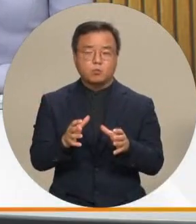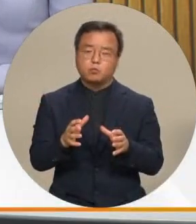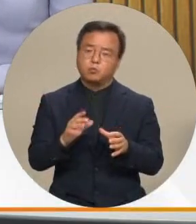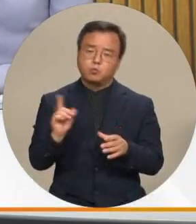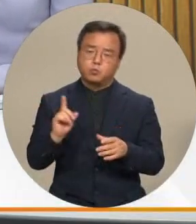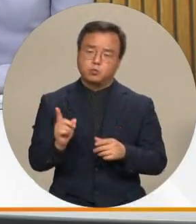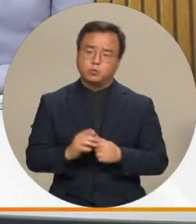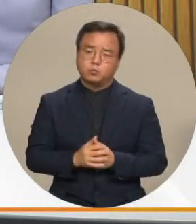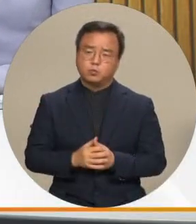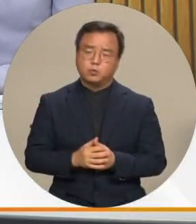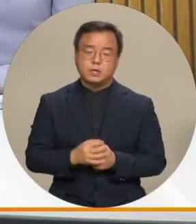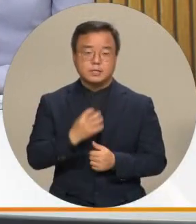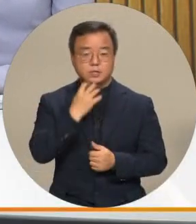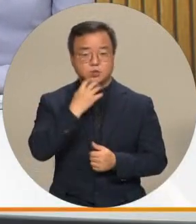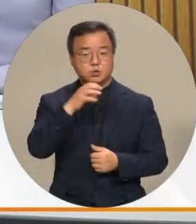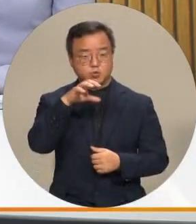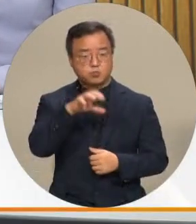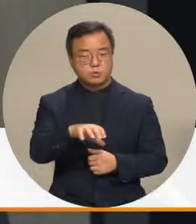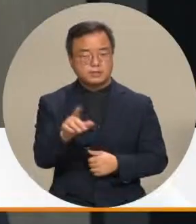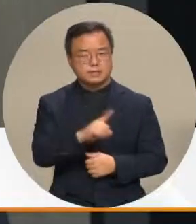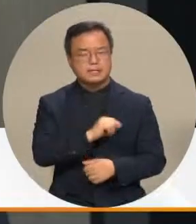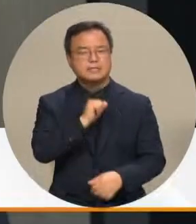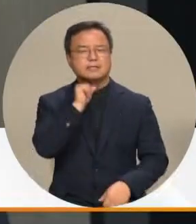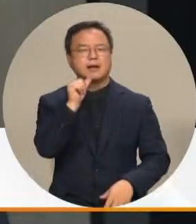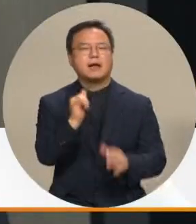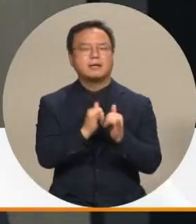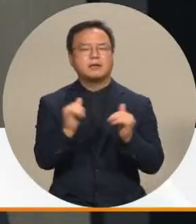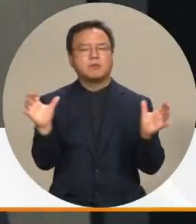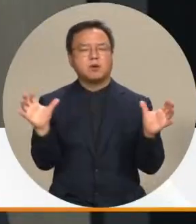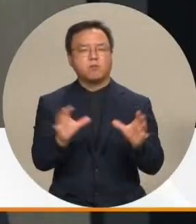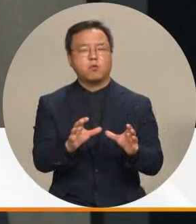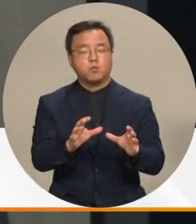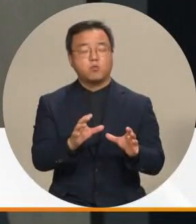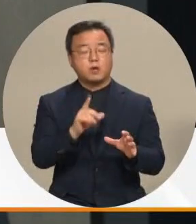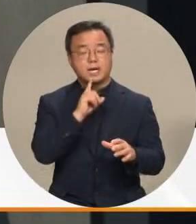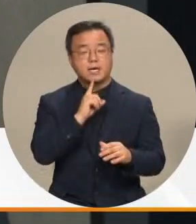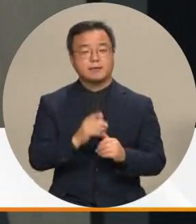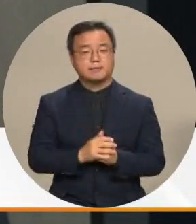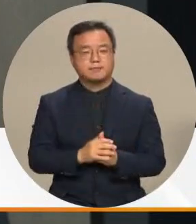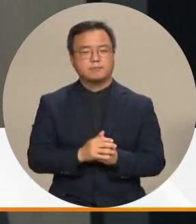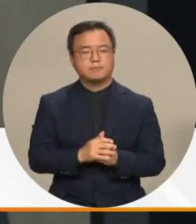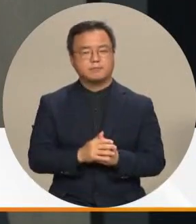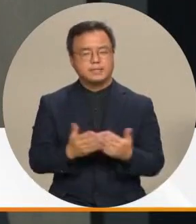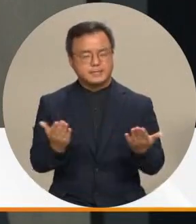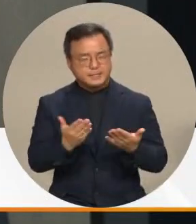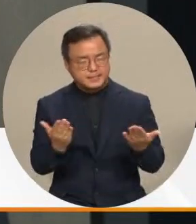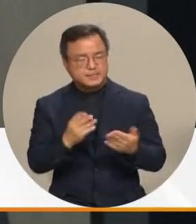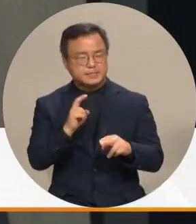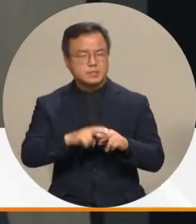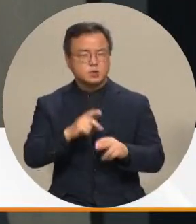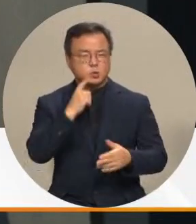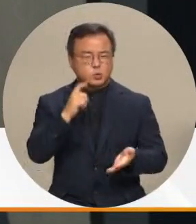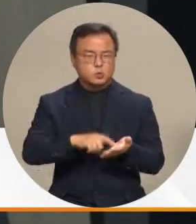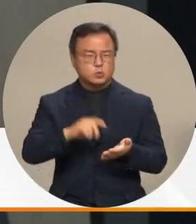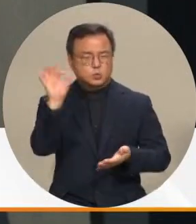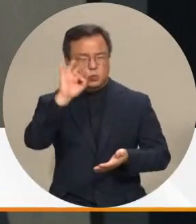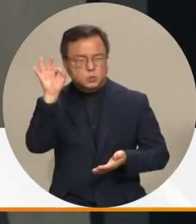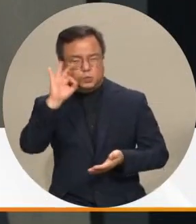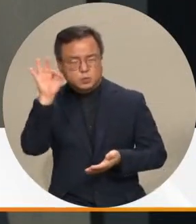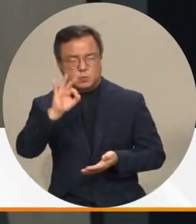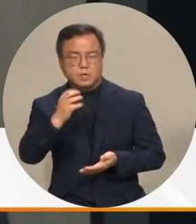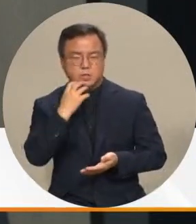어떤 곳입니까 서울에서 가장 가난한 사람들이 모인 곳이구요 손쉬운 일자리를 찾아 무작정 서울로